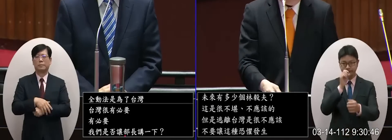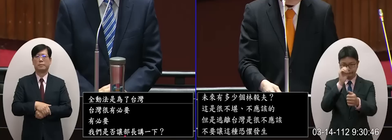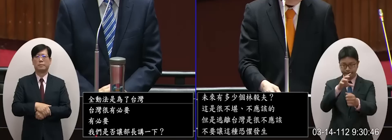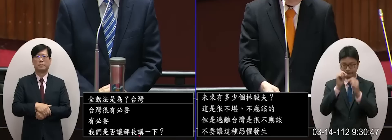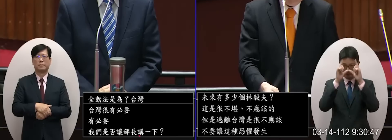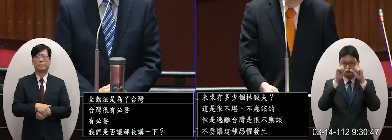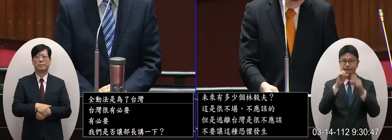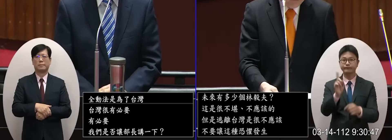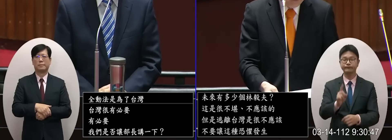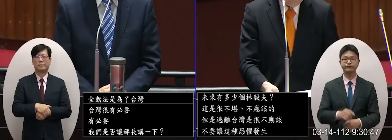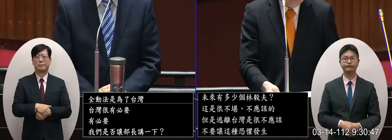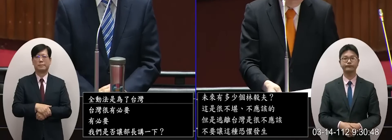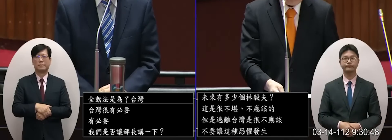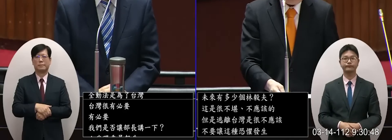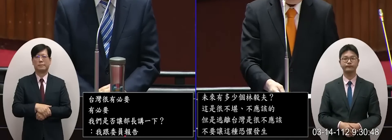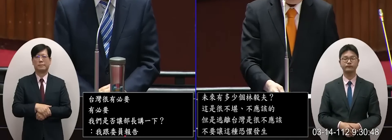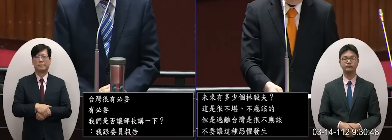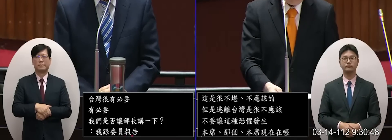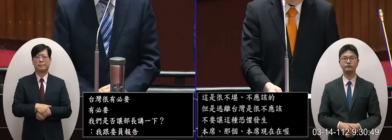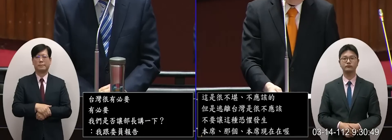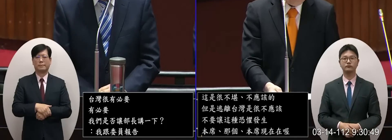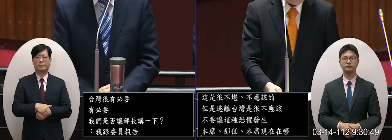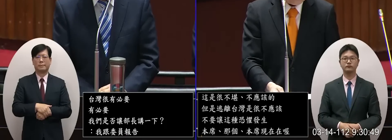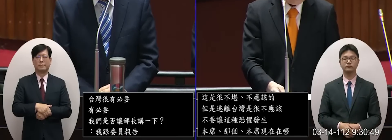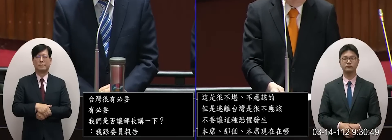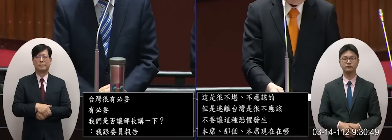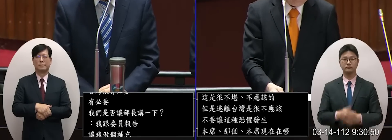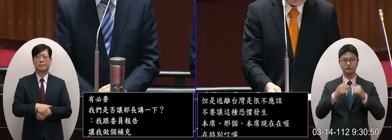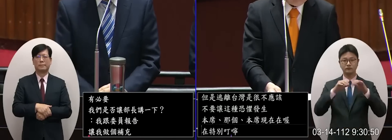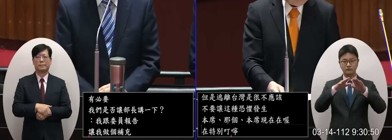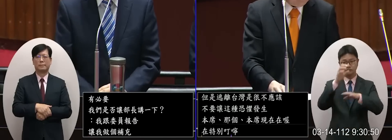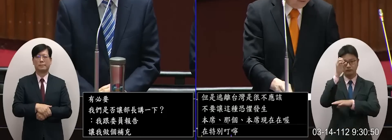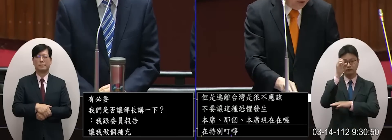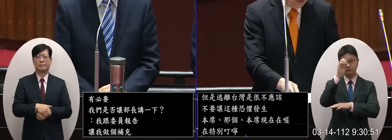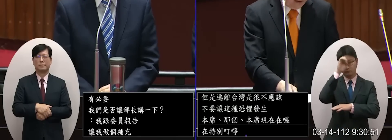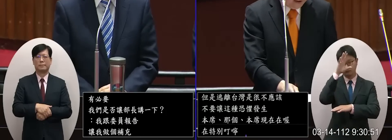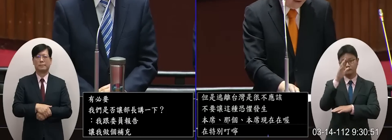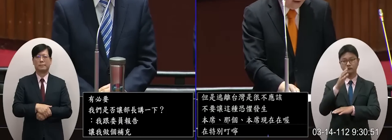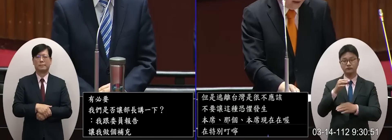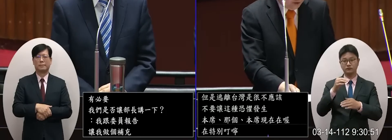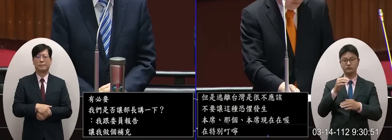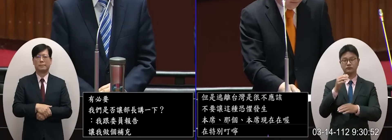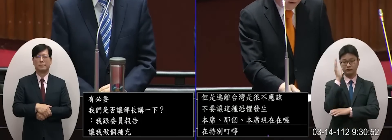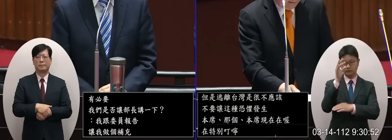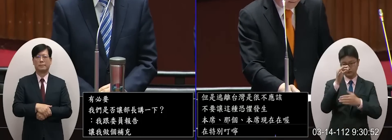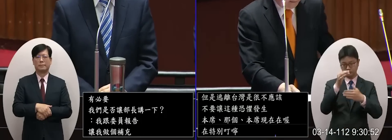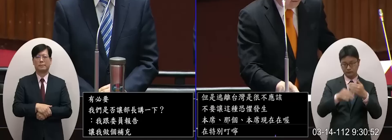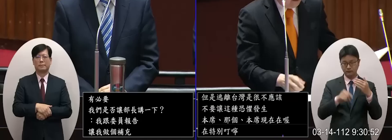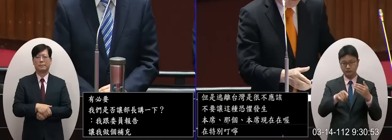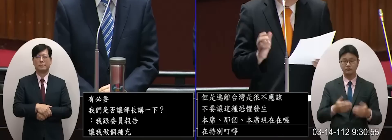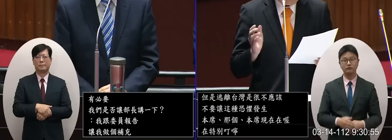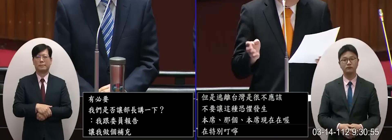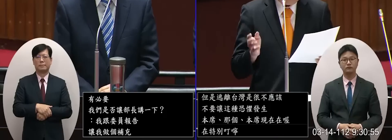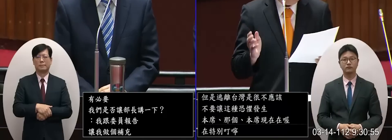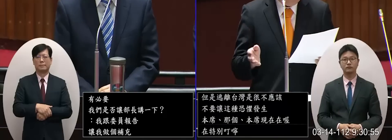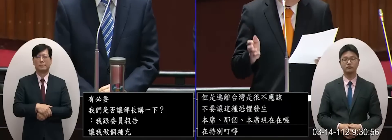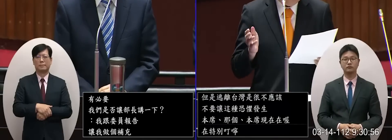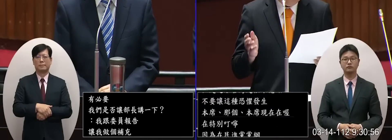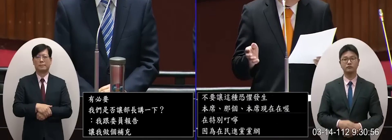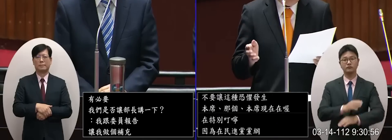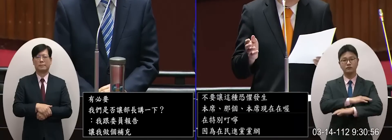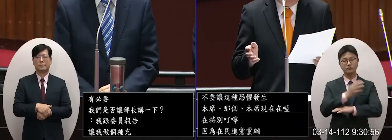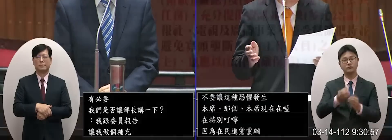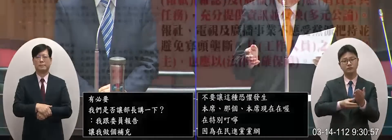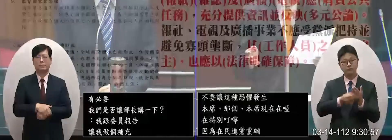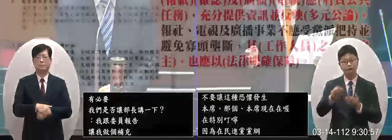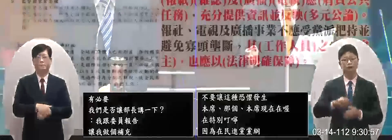叮咛哈，因为在民进党的党纲啊第6条讲得很清楚。报纸、杂